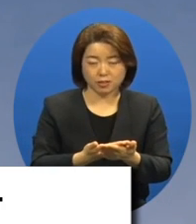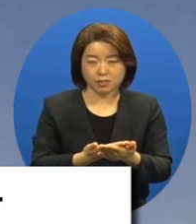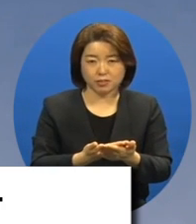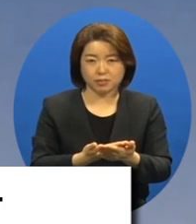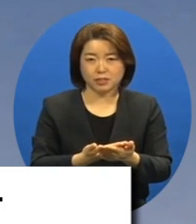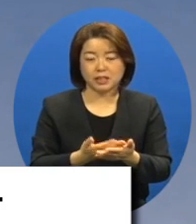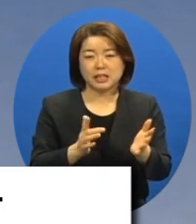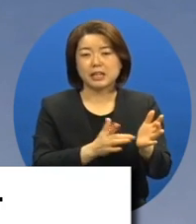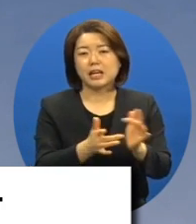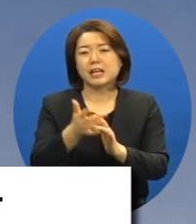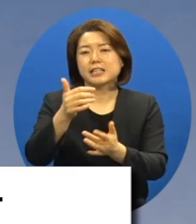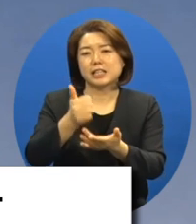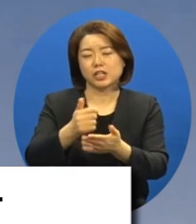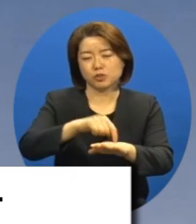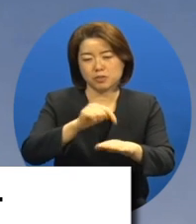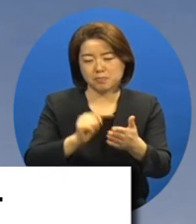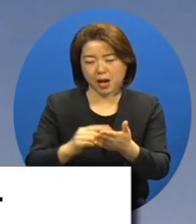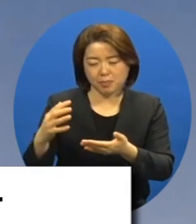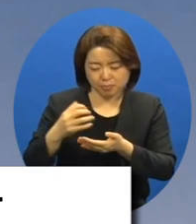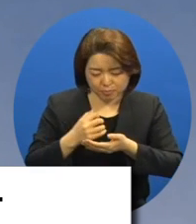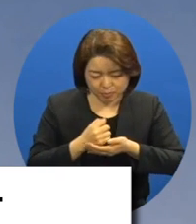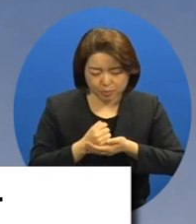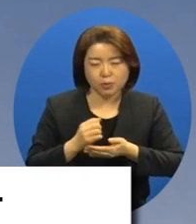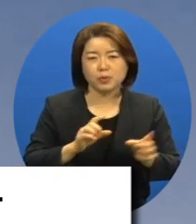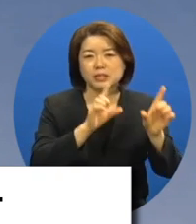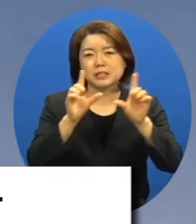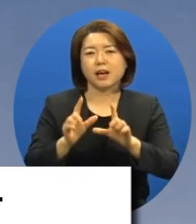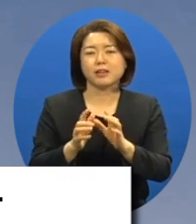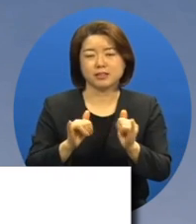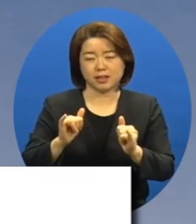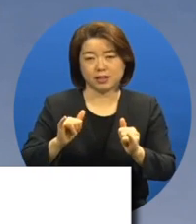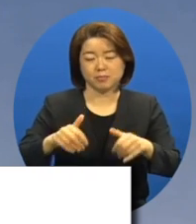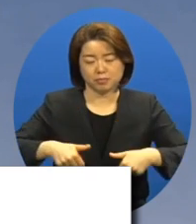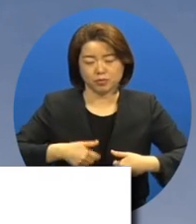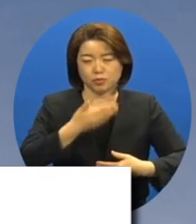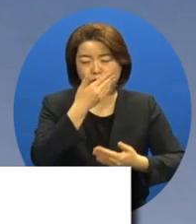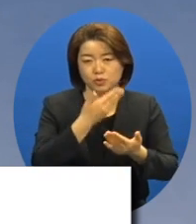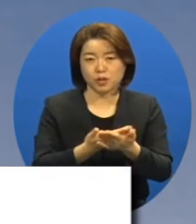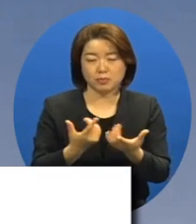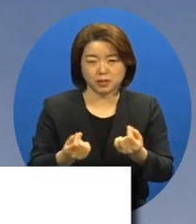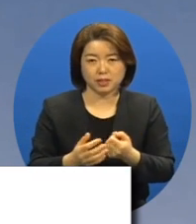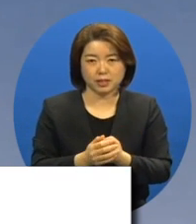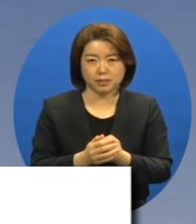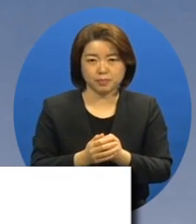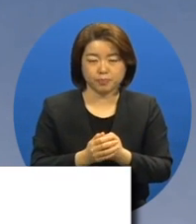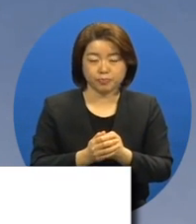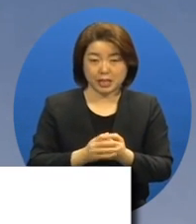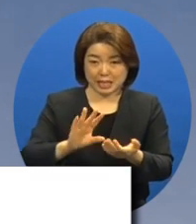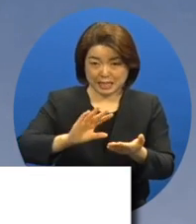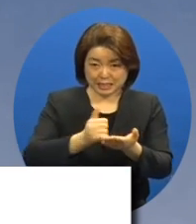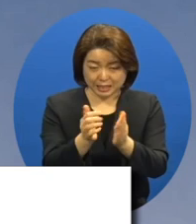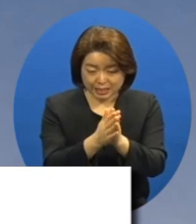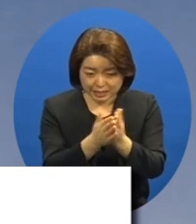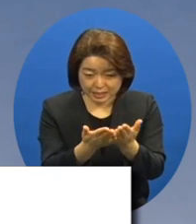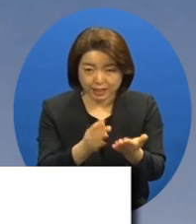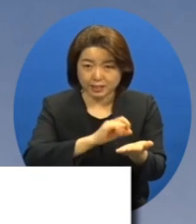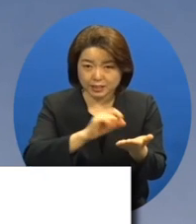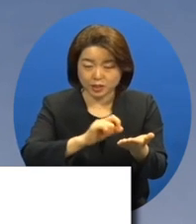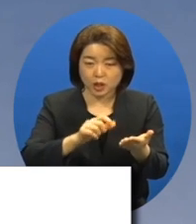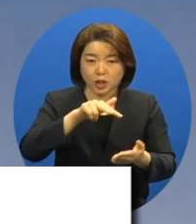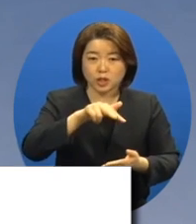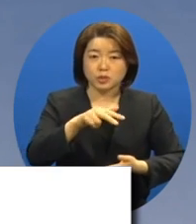예수님의 마음을 품고 사는 사람 이어야 하는 겁니다 크리스천 작가인 조이스 마이어는